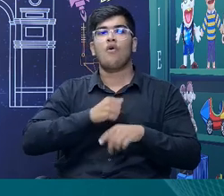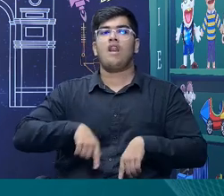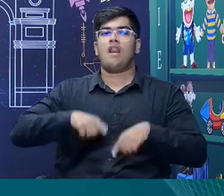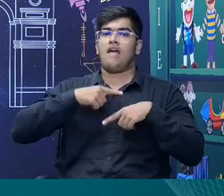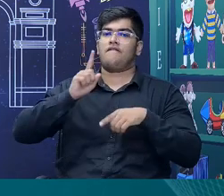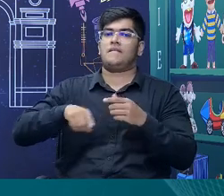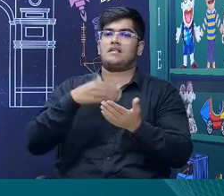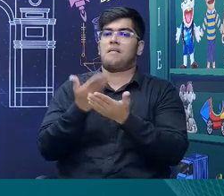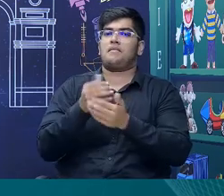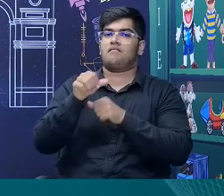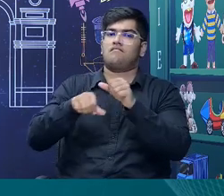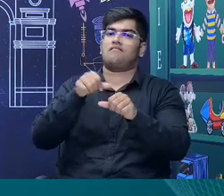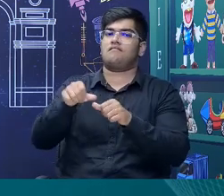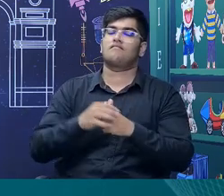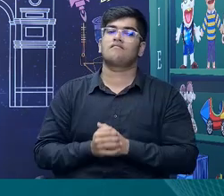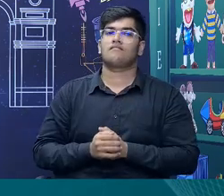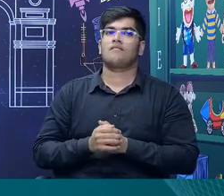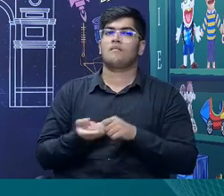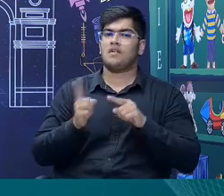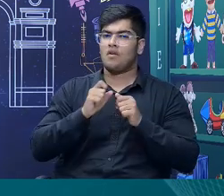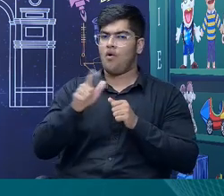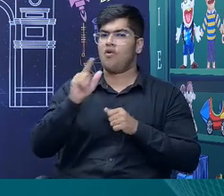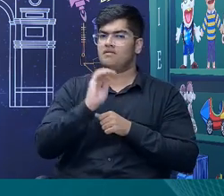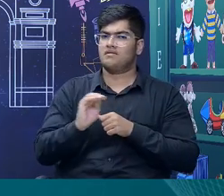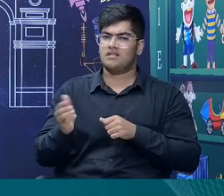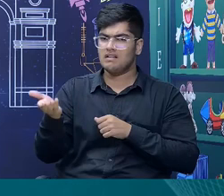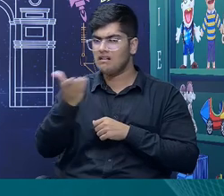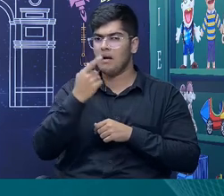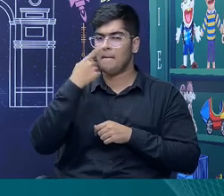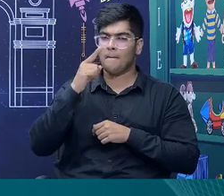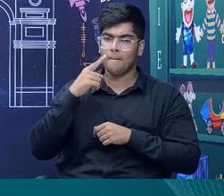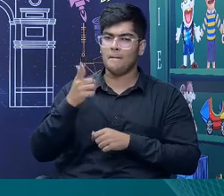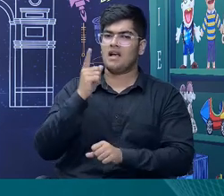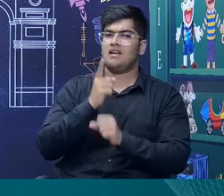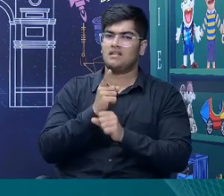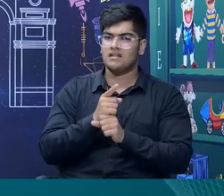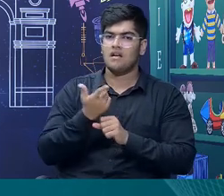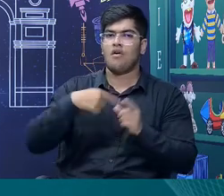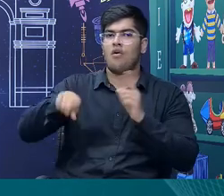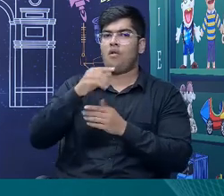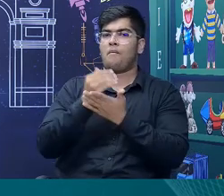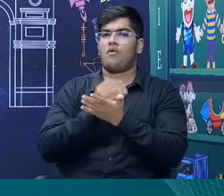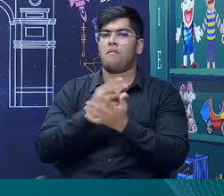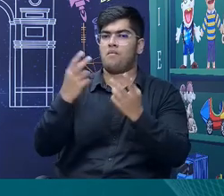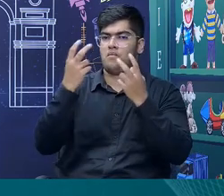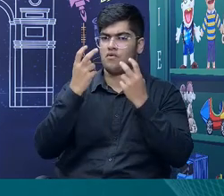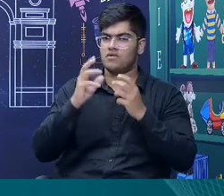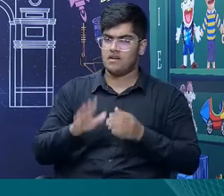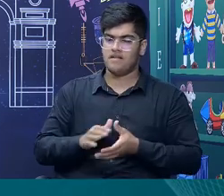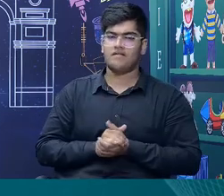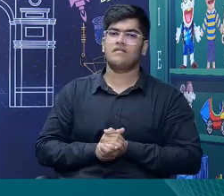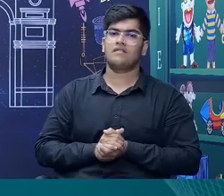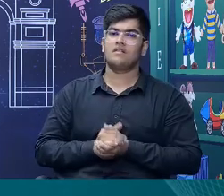करें और क्योंकि सभी बच्चे पेरेंट्स टीचर्स हमारा ये प्रोग्राम देख रहे हैं तो वो ये सोच रहे होंगे